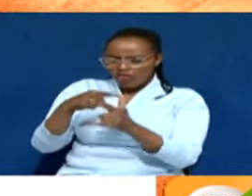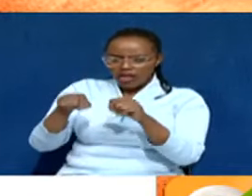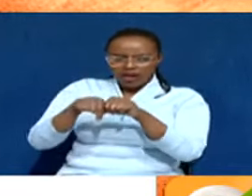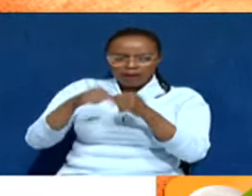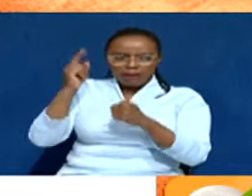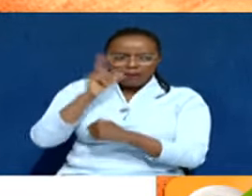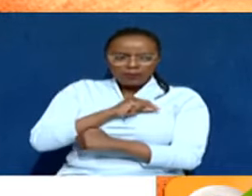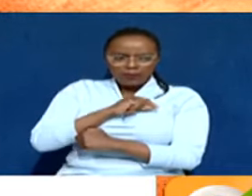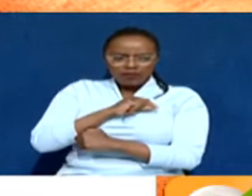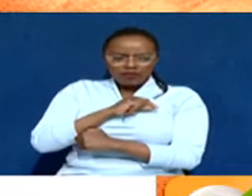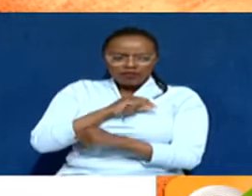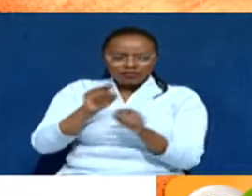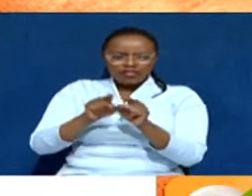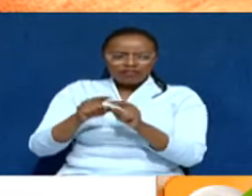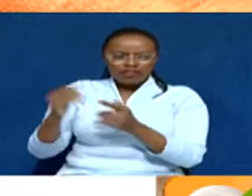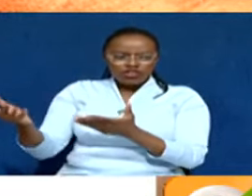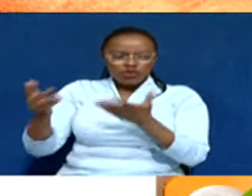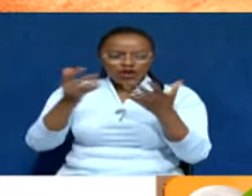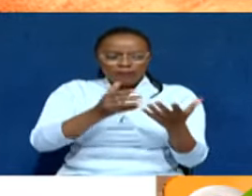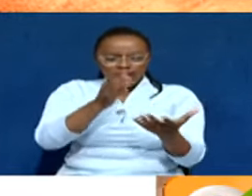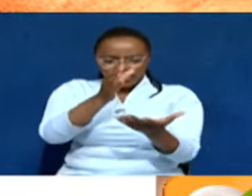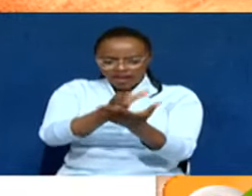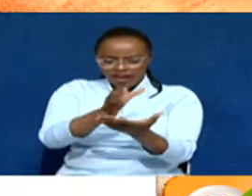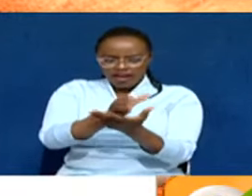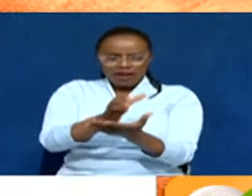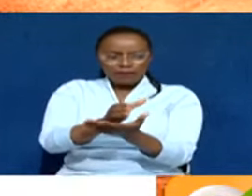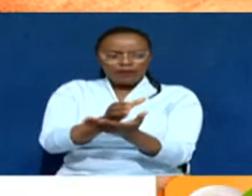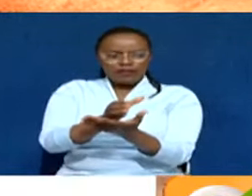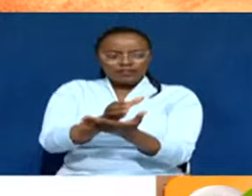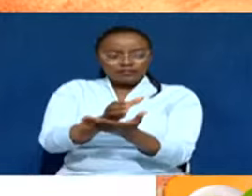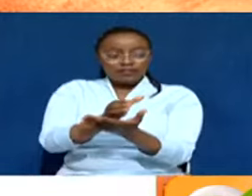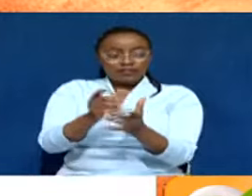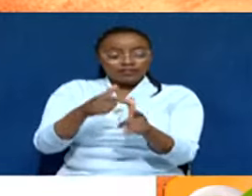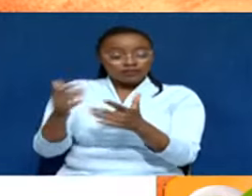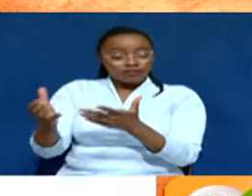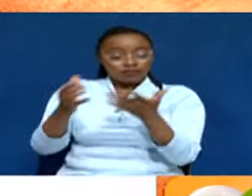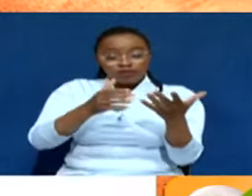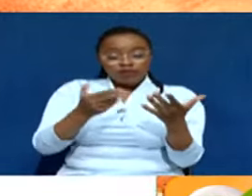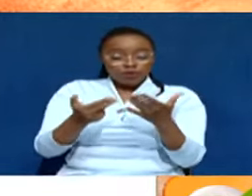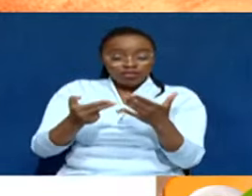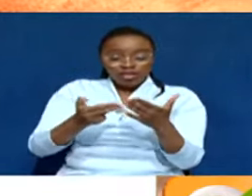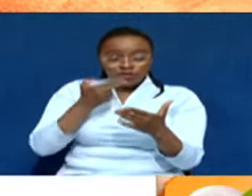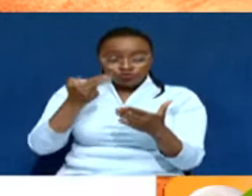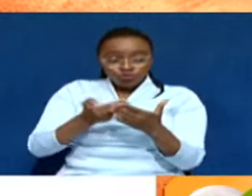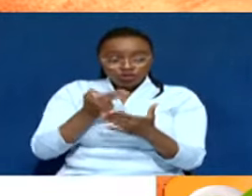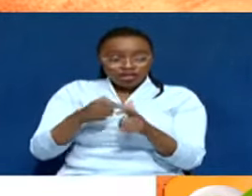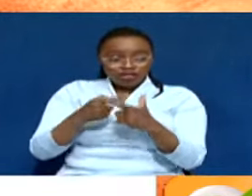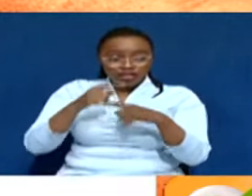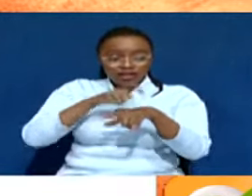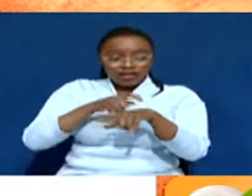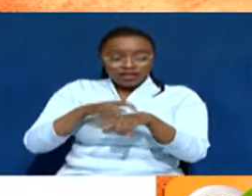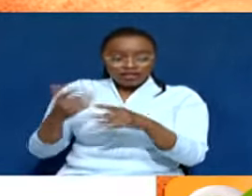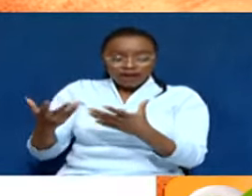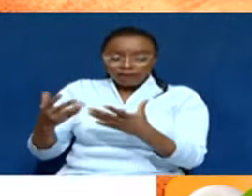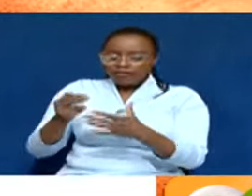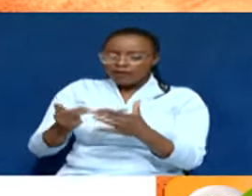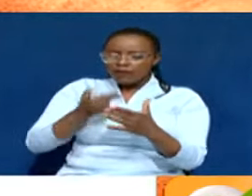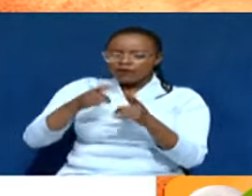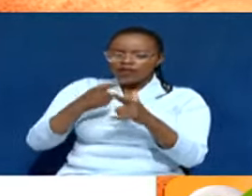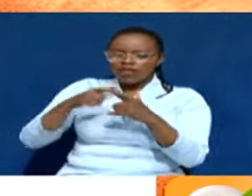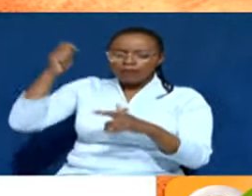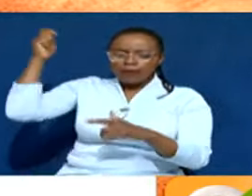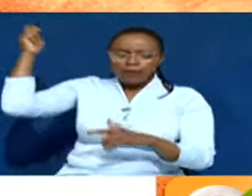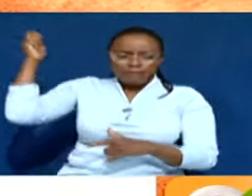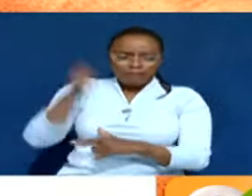sijui finjari ni nini. Nilaleta nini, nilileta kijiko. So, wakati nilipatia nayo kijiko nikalingwa